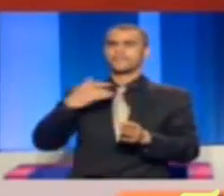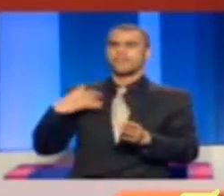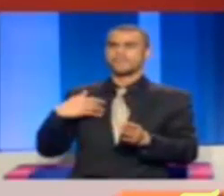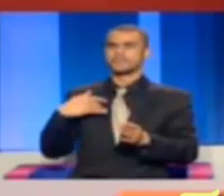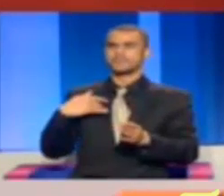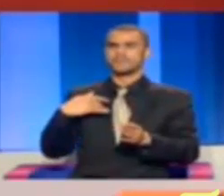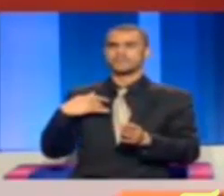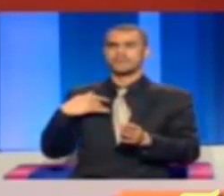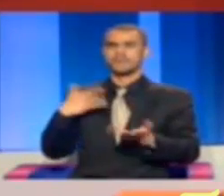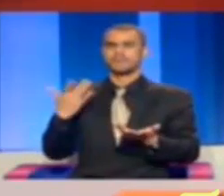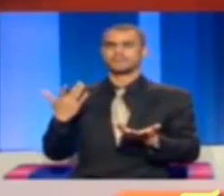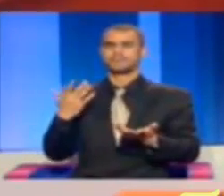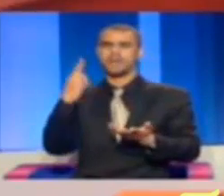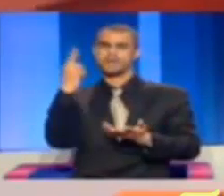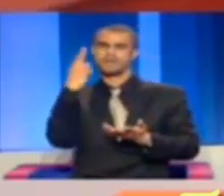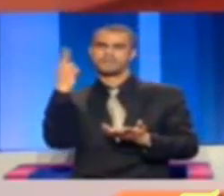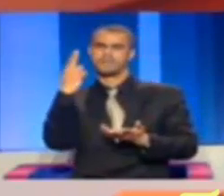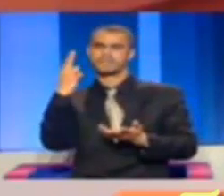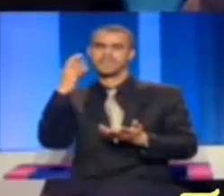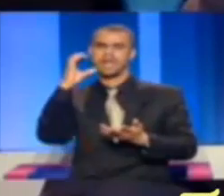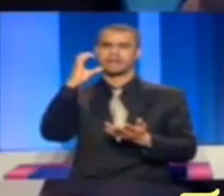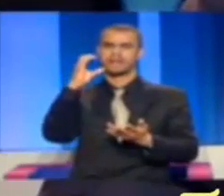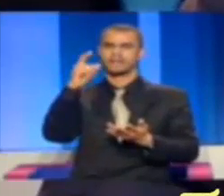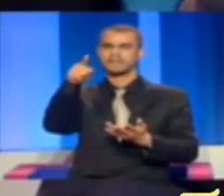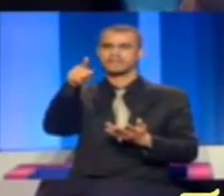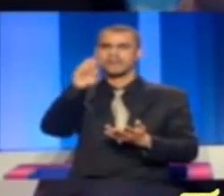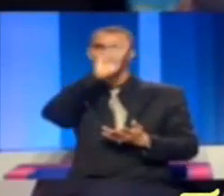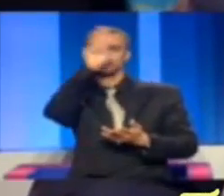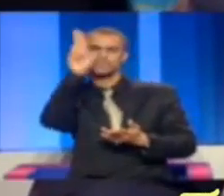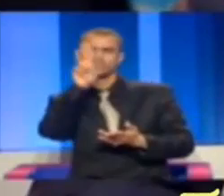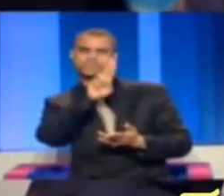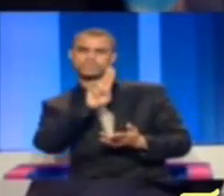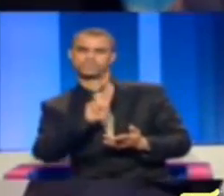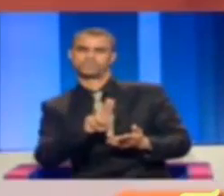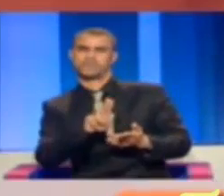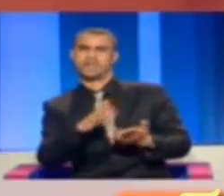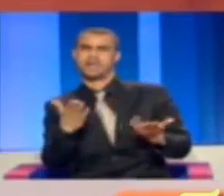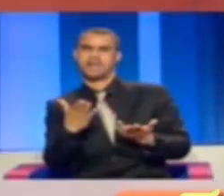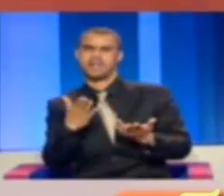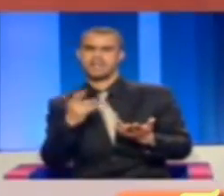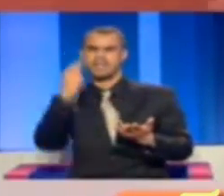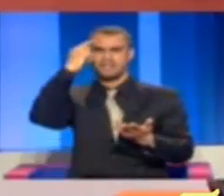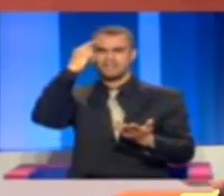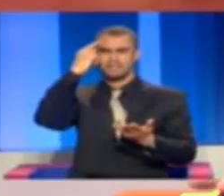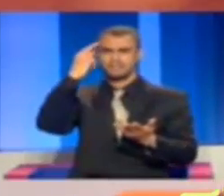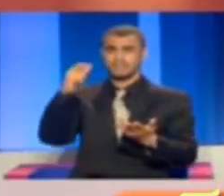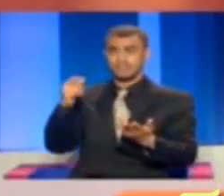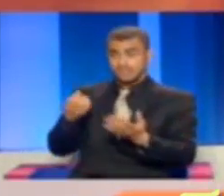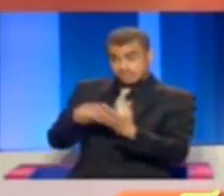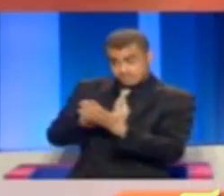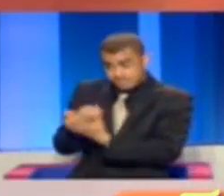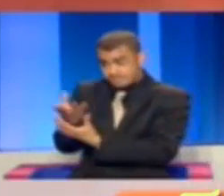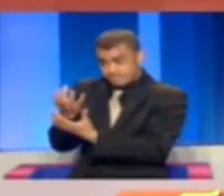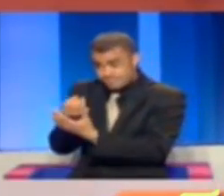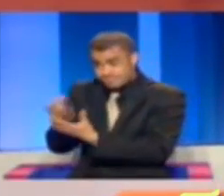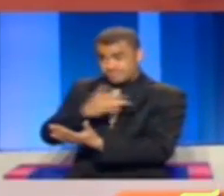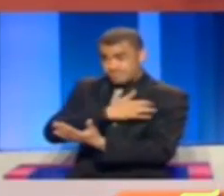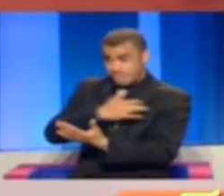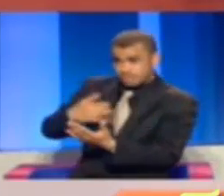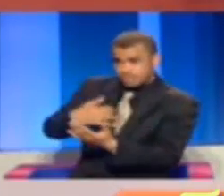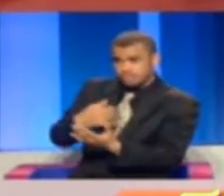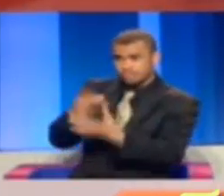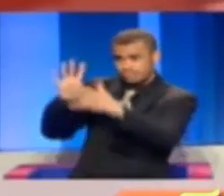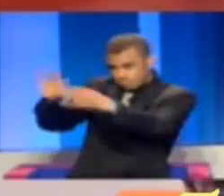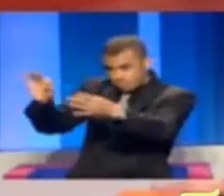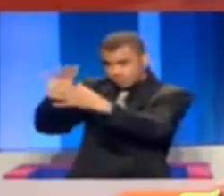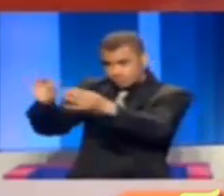واحد الملاحظه استوقفتني في هذه الشهادات، وغياب اي وعي صحي ربما بالتعريف المساله ديال